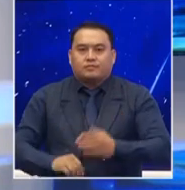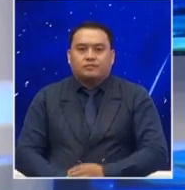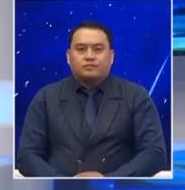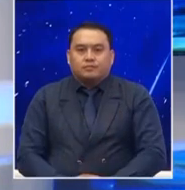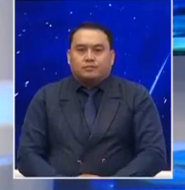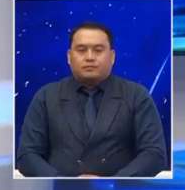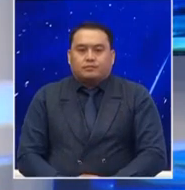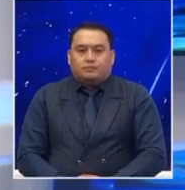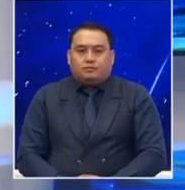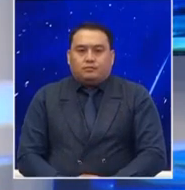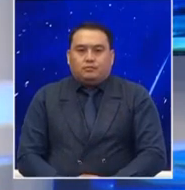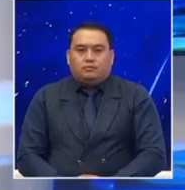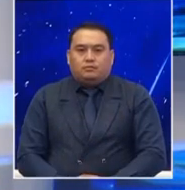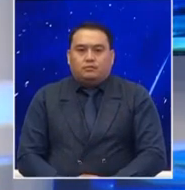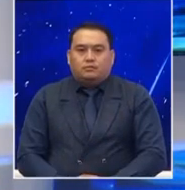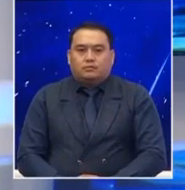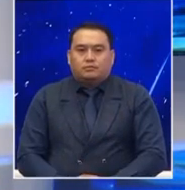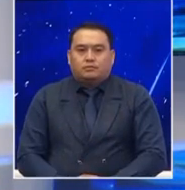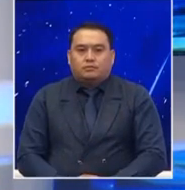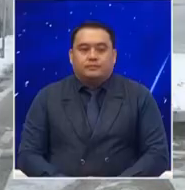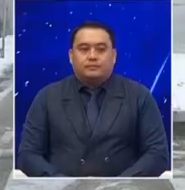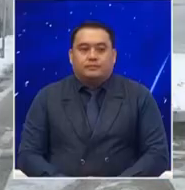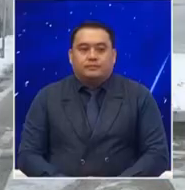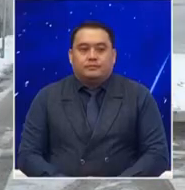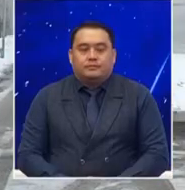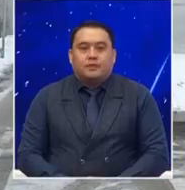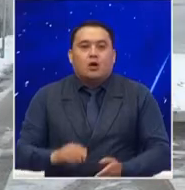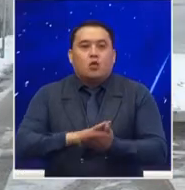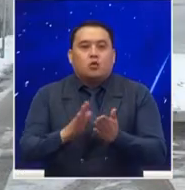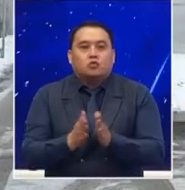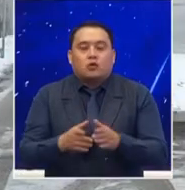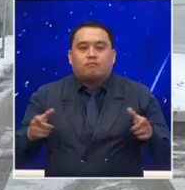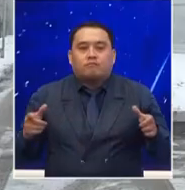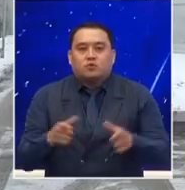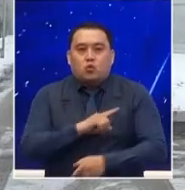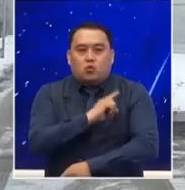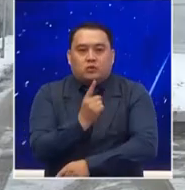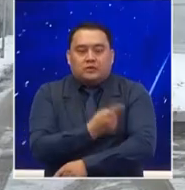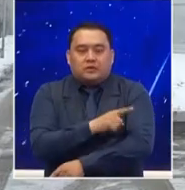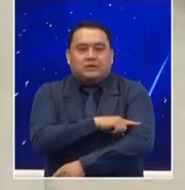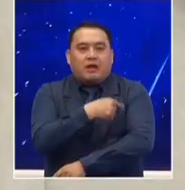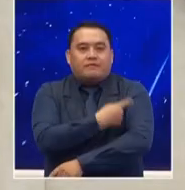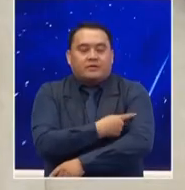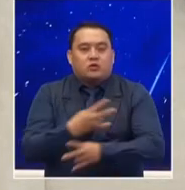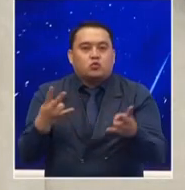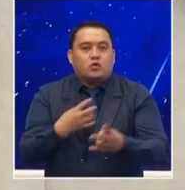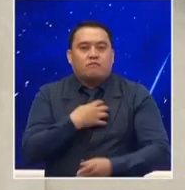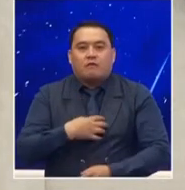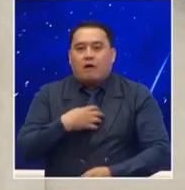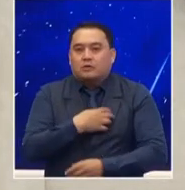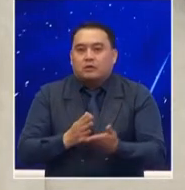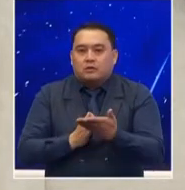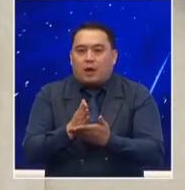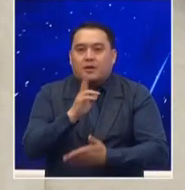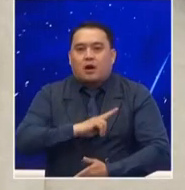в материале Ануара Мангельдинова. В условиях пандемии усиление сферы здравоохранения стало одним из важнейших